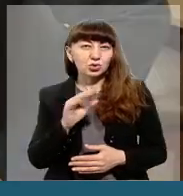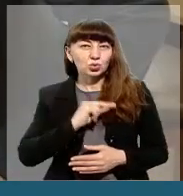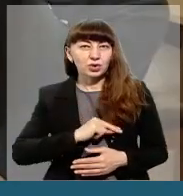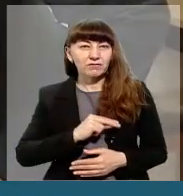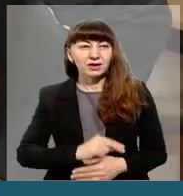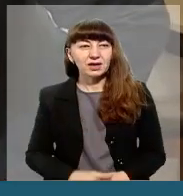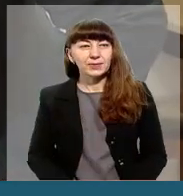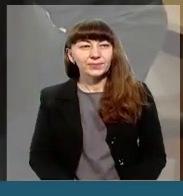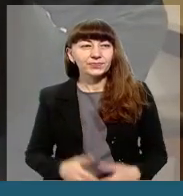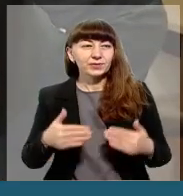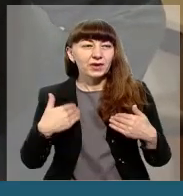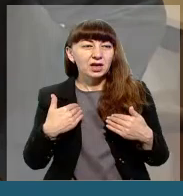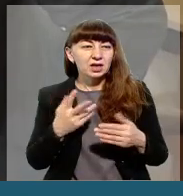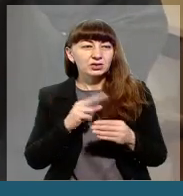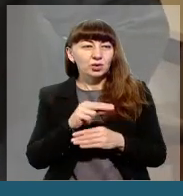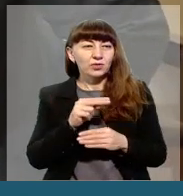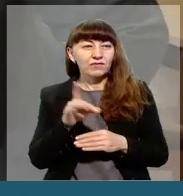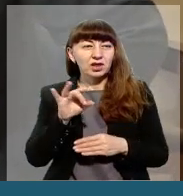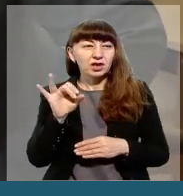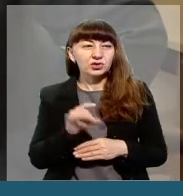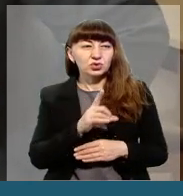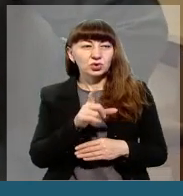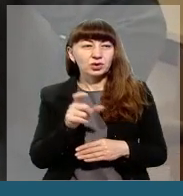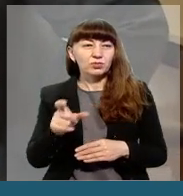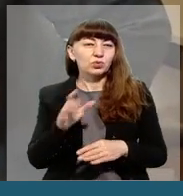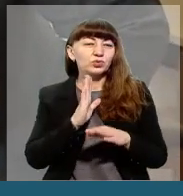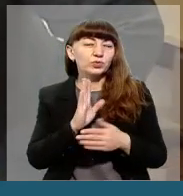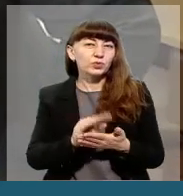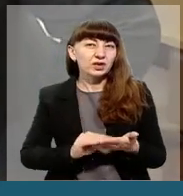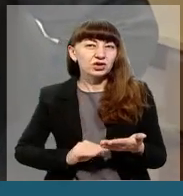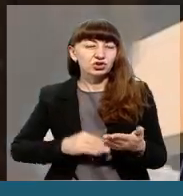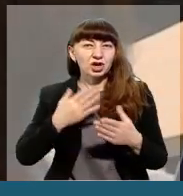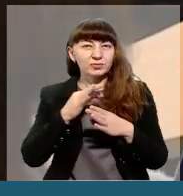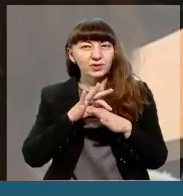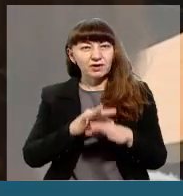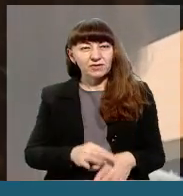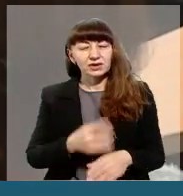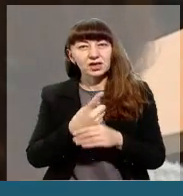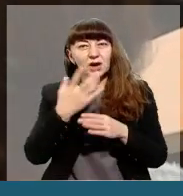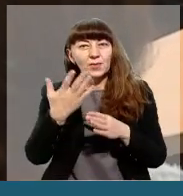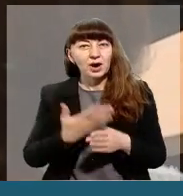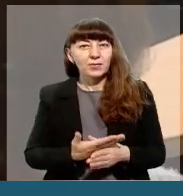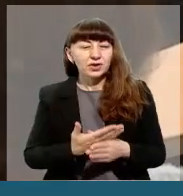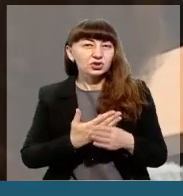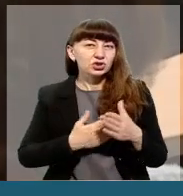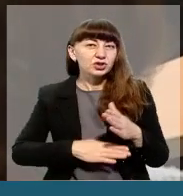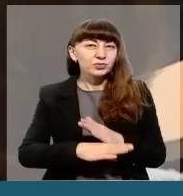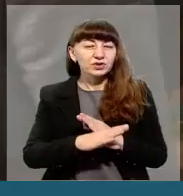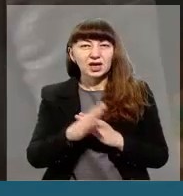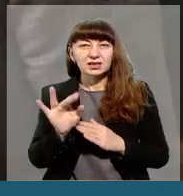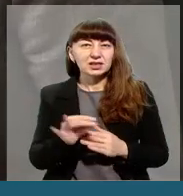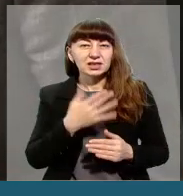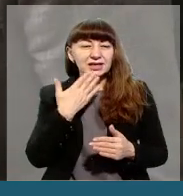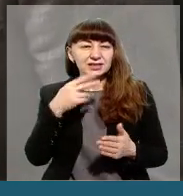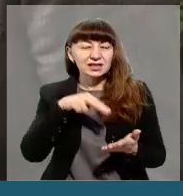трудовые. Полезные уроки волонтеры-госслужащие будут проводить и дальше. Это поможет постояльцам центра избежать очереди в ЦОНах